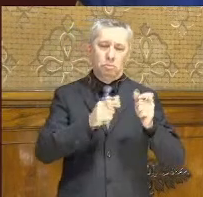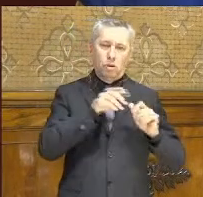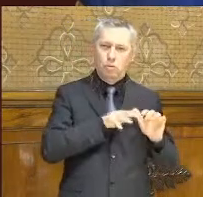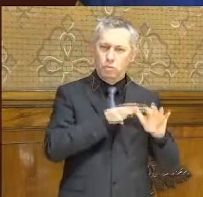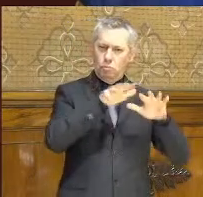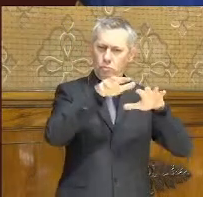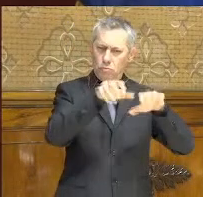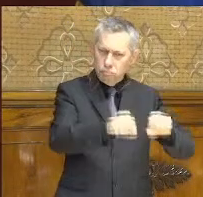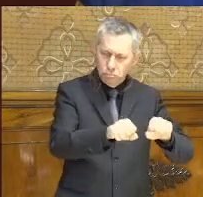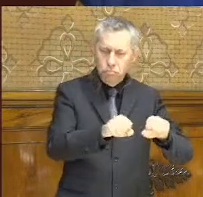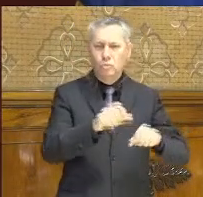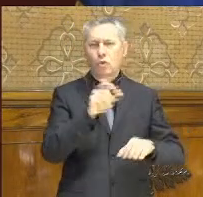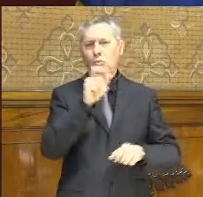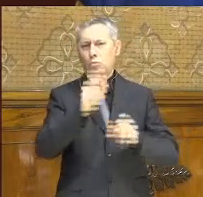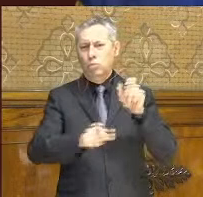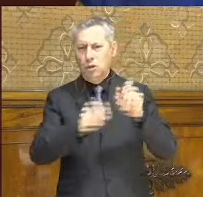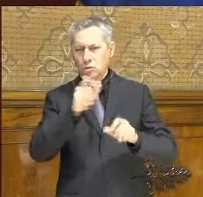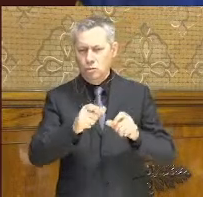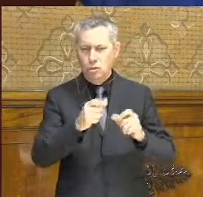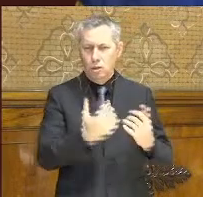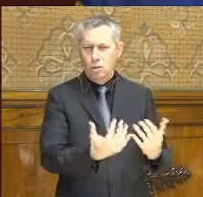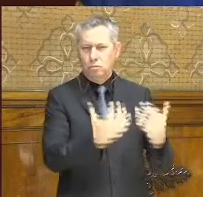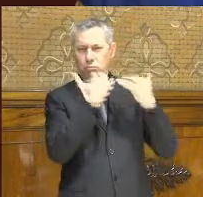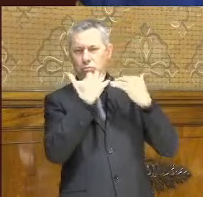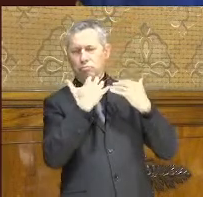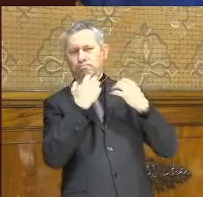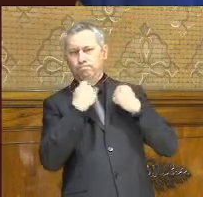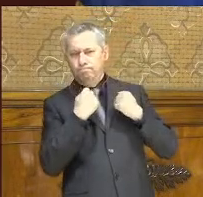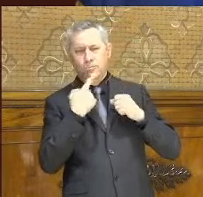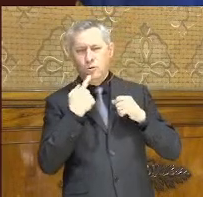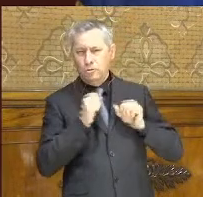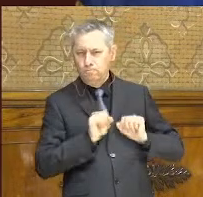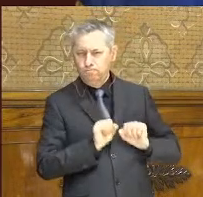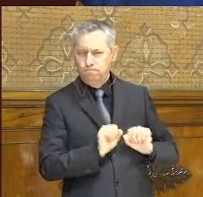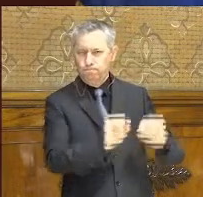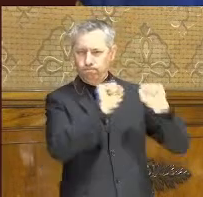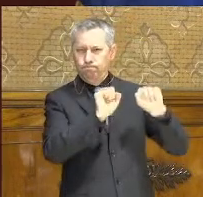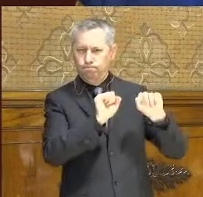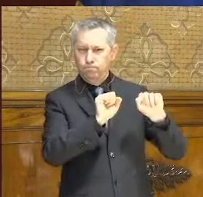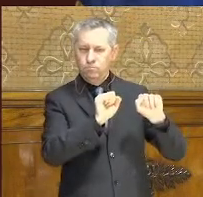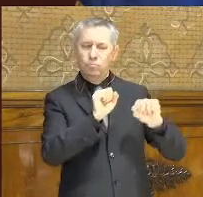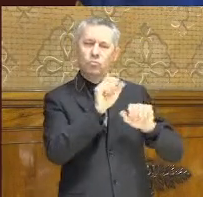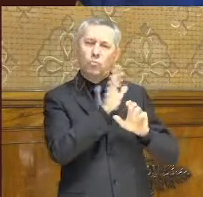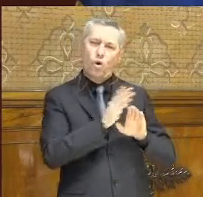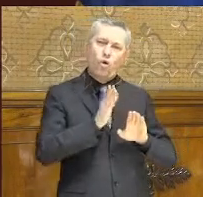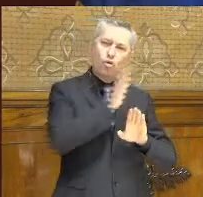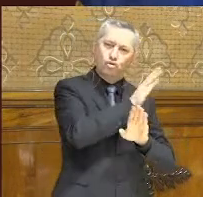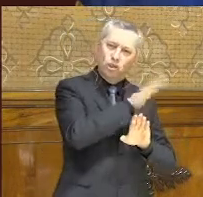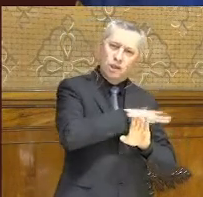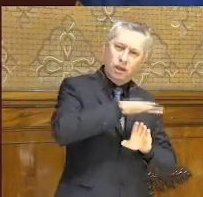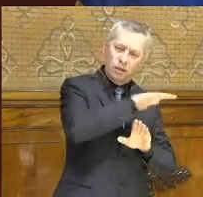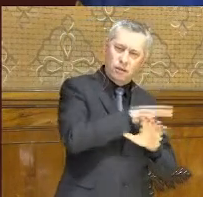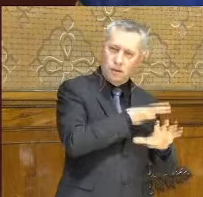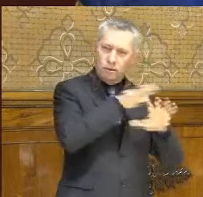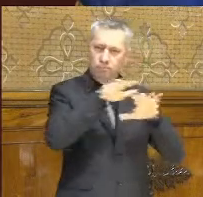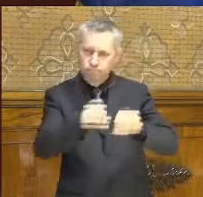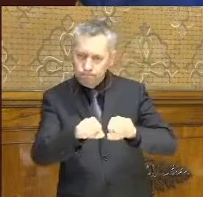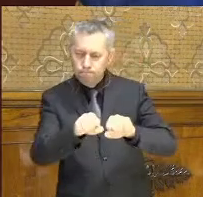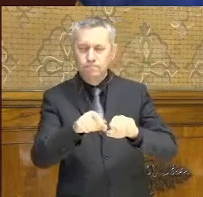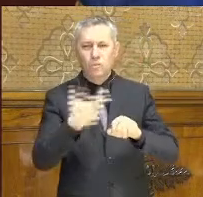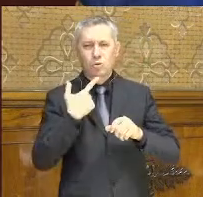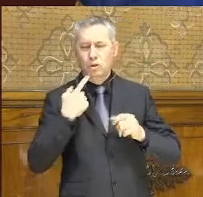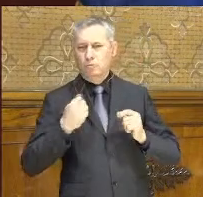colonizzati, i dannati della terra hanno resistito all'autorità dell'Occidente, dei colonizzatori e degli imperi